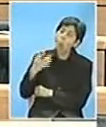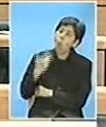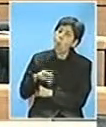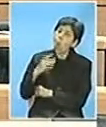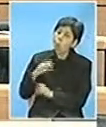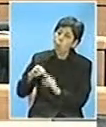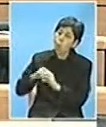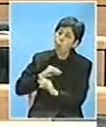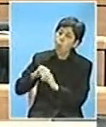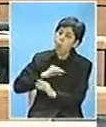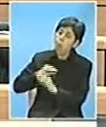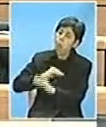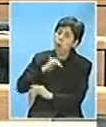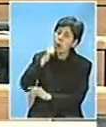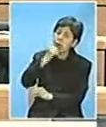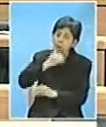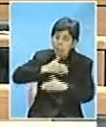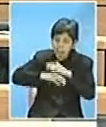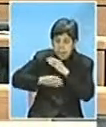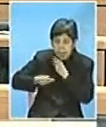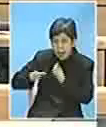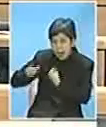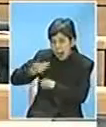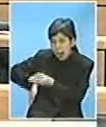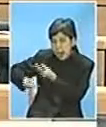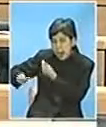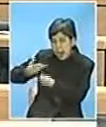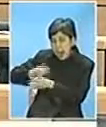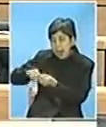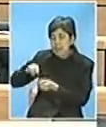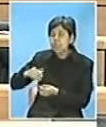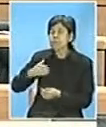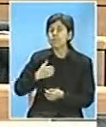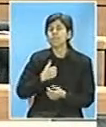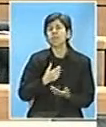บเท่าตัวจึงเป็นที่มาของการลักลอบนะครับดังนั้นเองนะครับเ